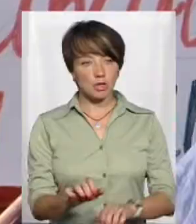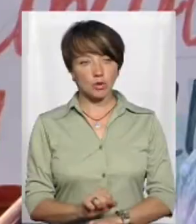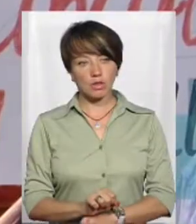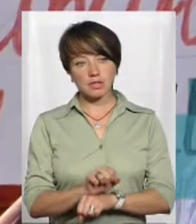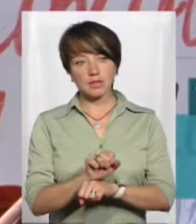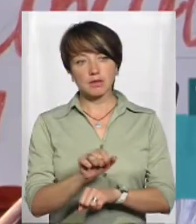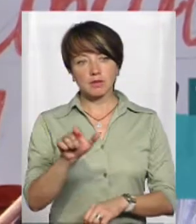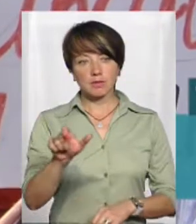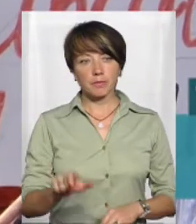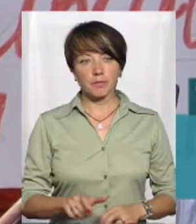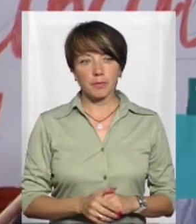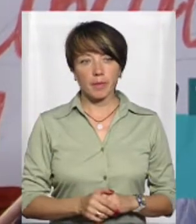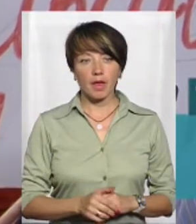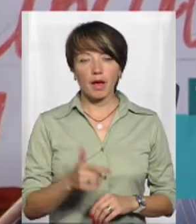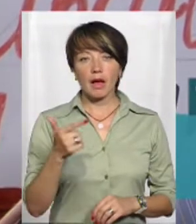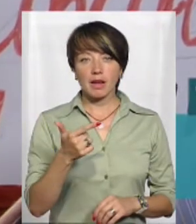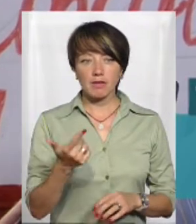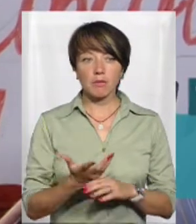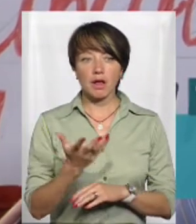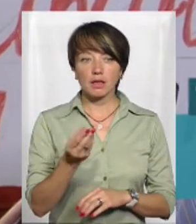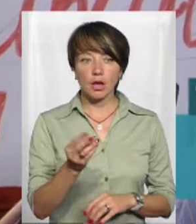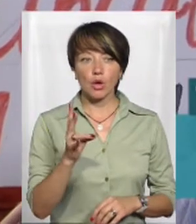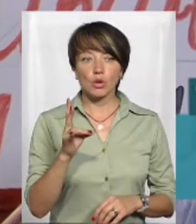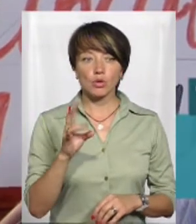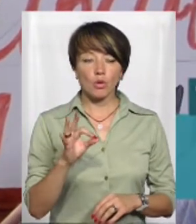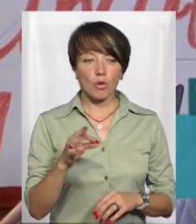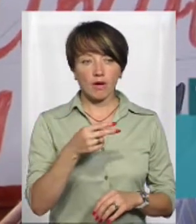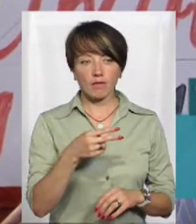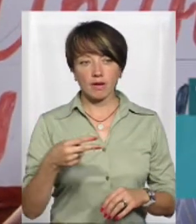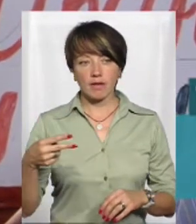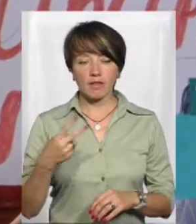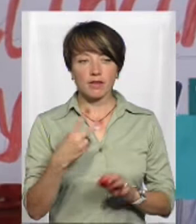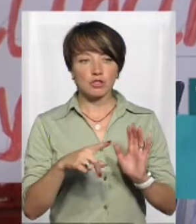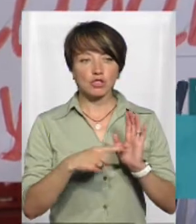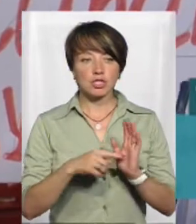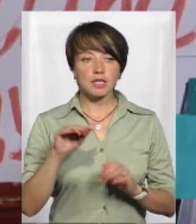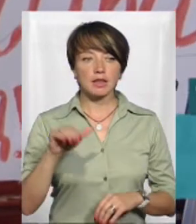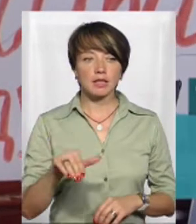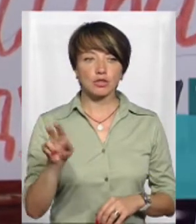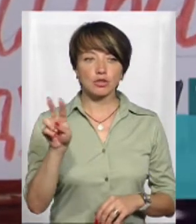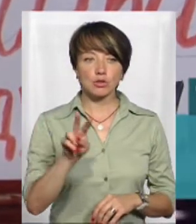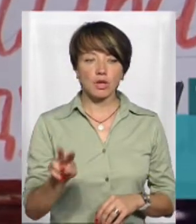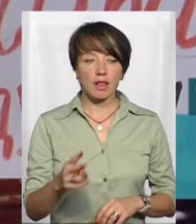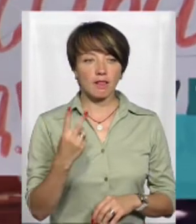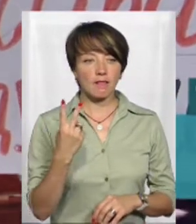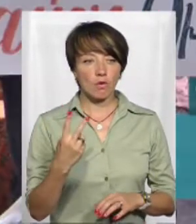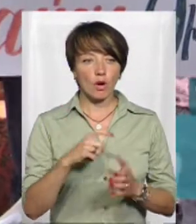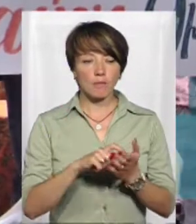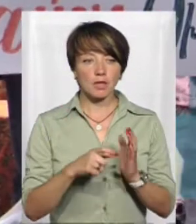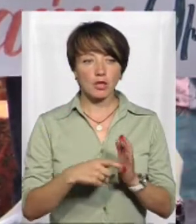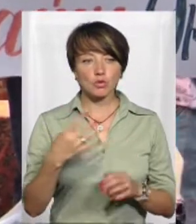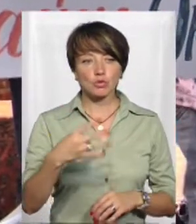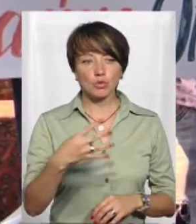Сарана. В гривнях платили, ну, в еквіваленті 26 тисяч доларів, за двокімнатну